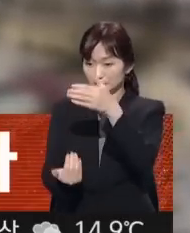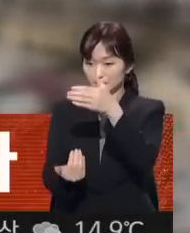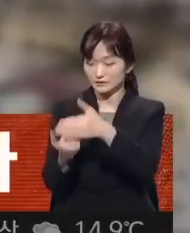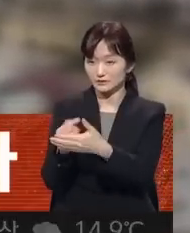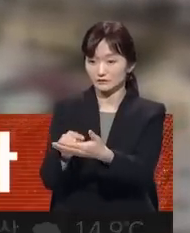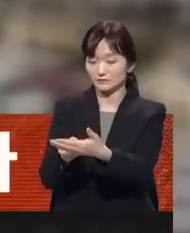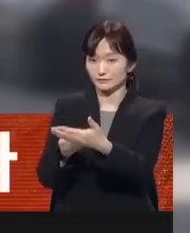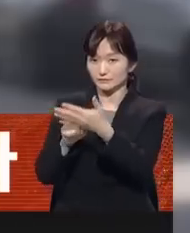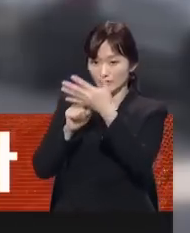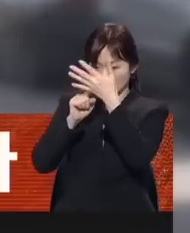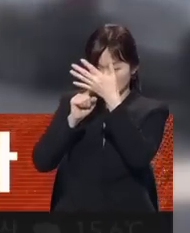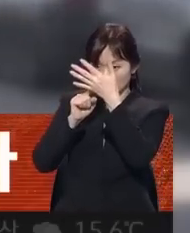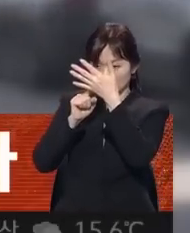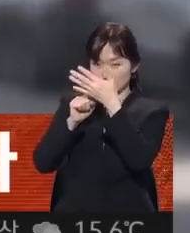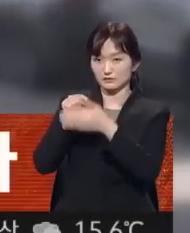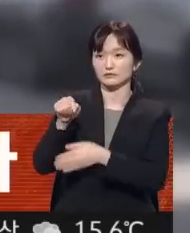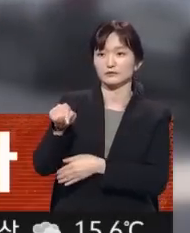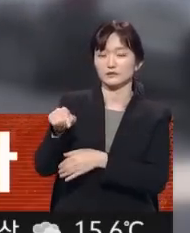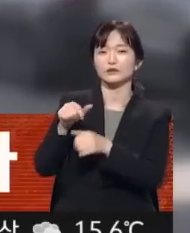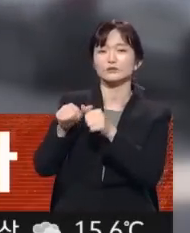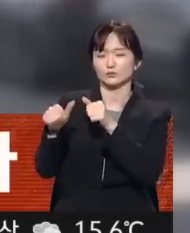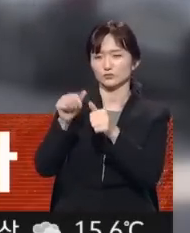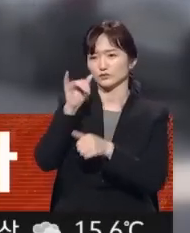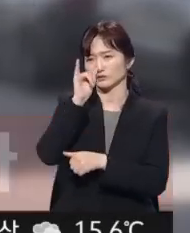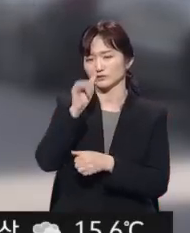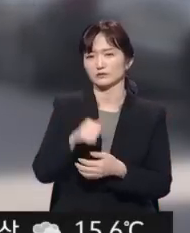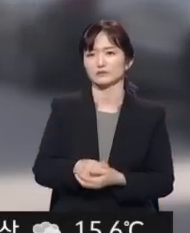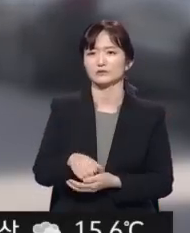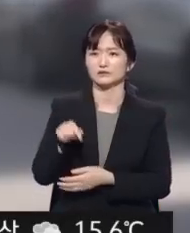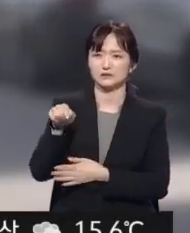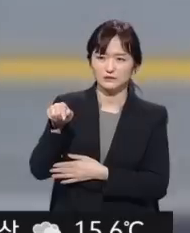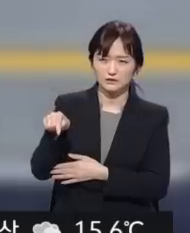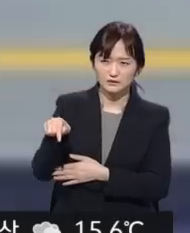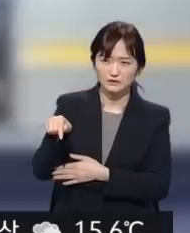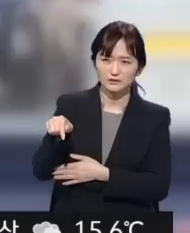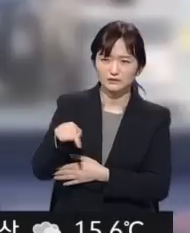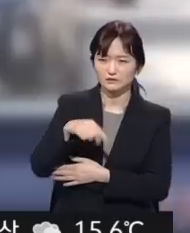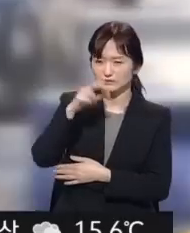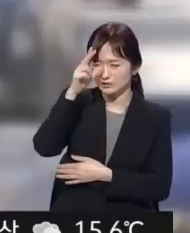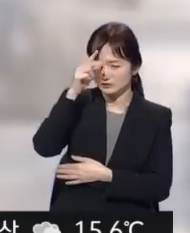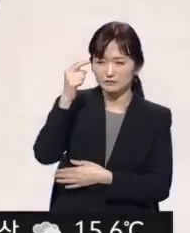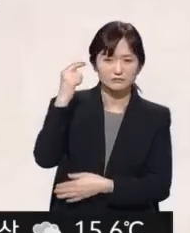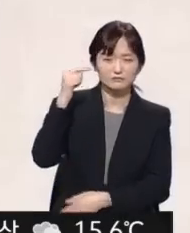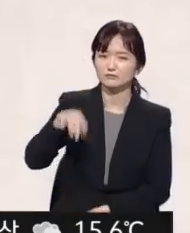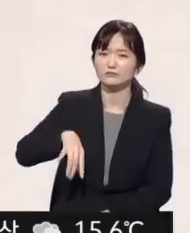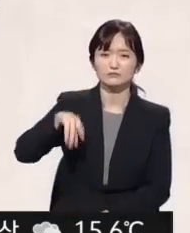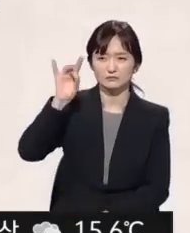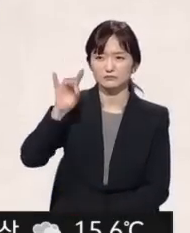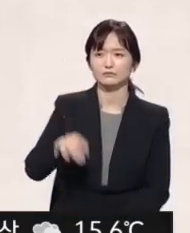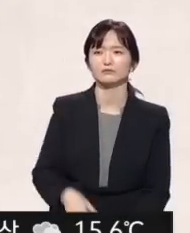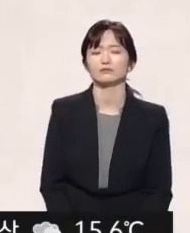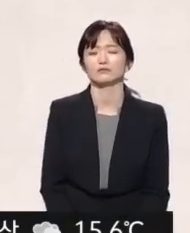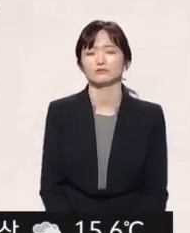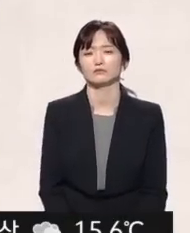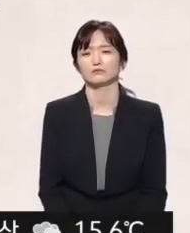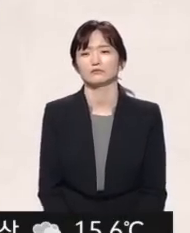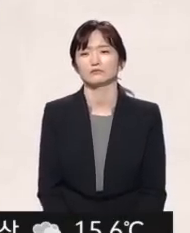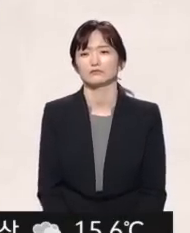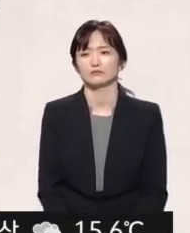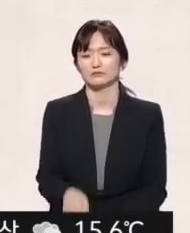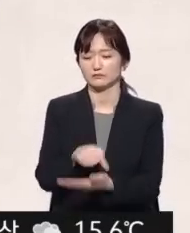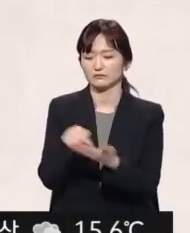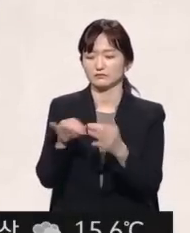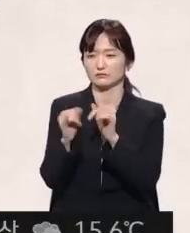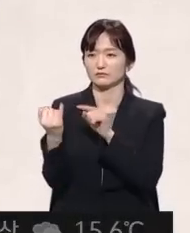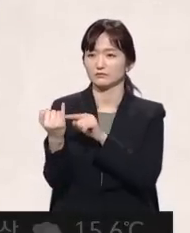수면위로 드러나게 되었다 이런 소문도 돌고 있습니다 하지만이 역시도 경찰은 금시초문이라는 입장입니다 여기에 더해서이